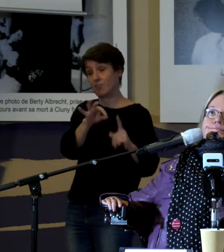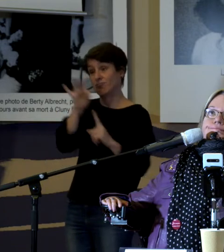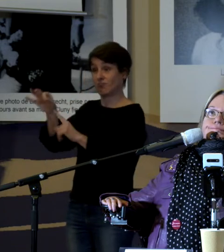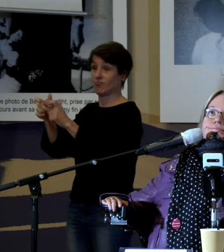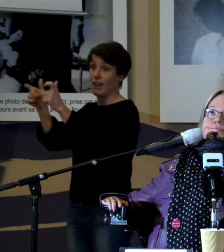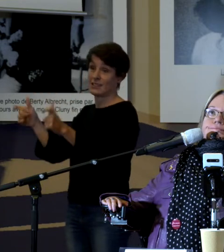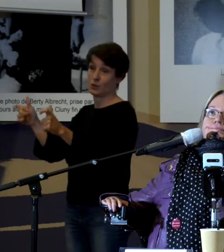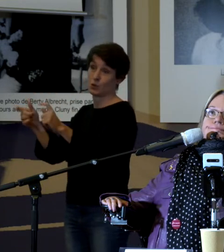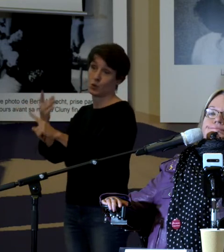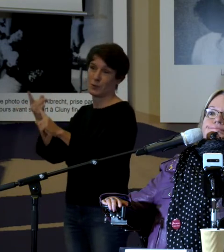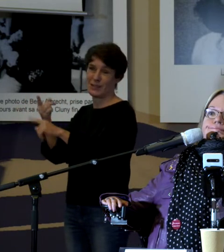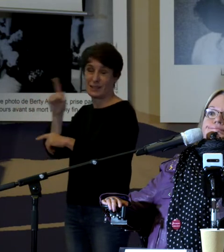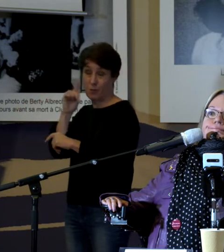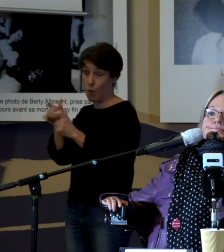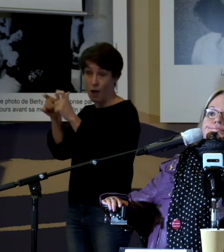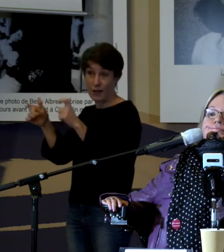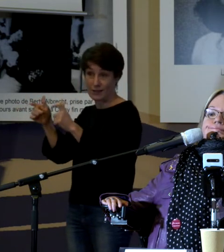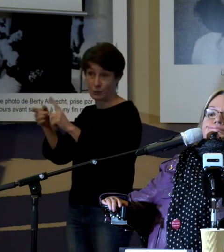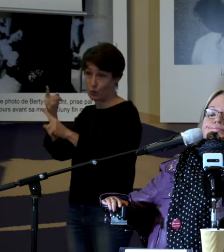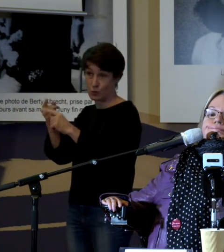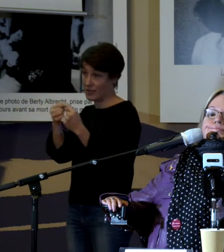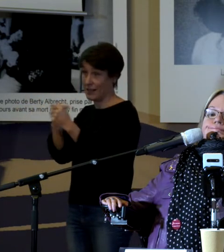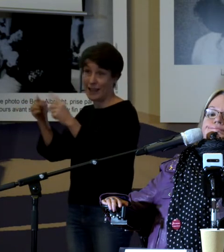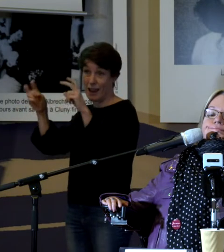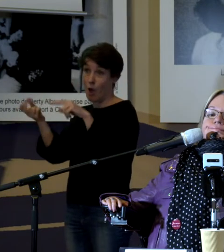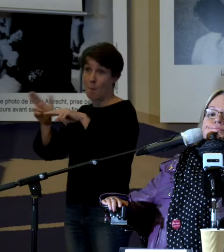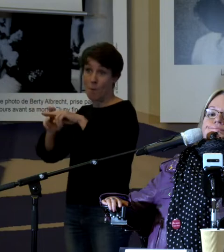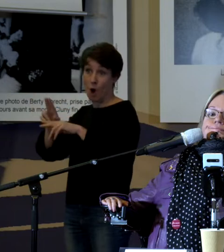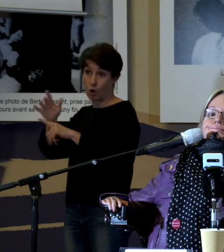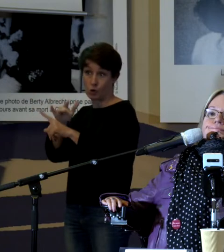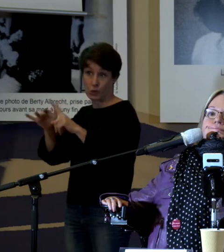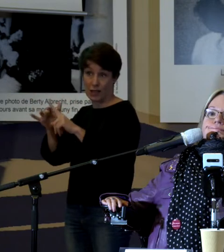hein, de mort sociale, en fait. Hein.